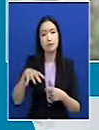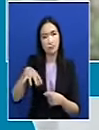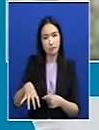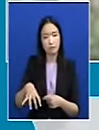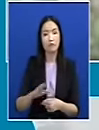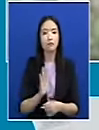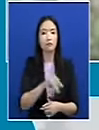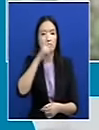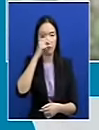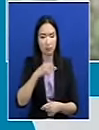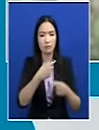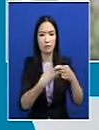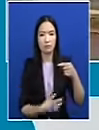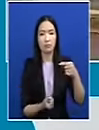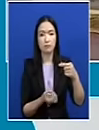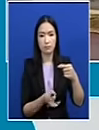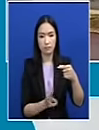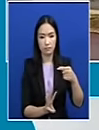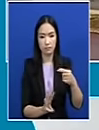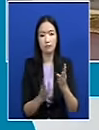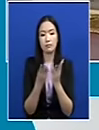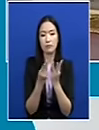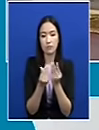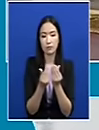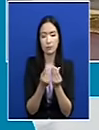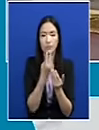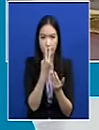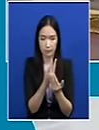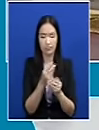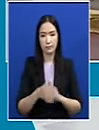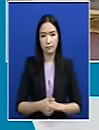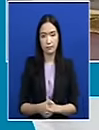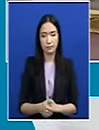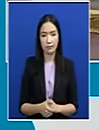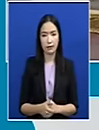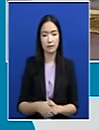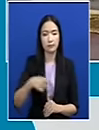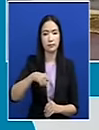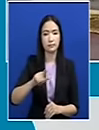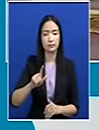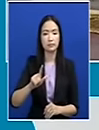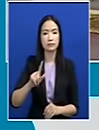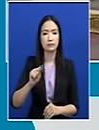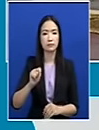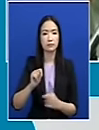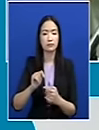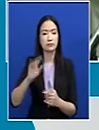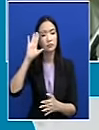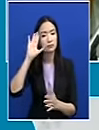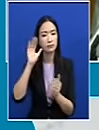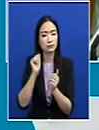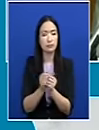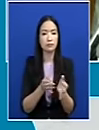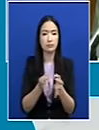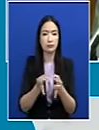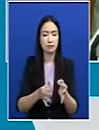ของไทย16รายด้วยกันนะครับนี่เป็นตัวเลขอัปเดตล่าสุดพลตำรวจเอกสีหนาถประยุรรัตน์ที่ปรึกษาประจำสำนักงานป้อง